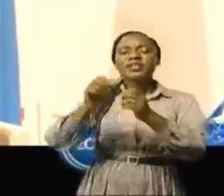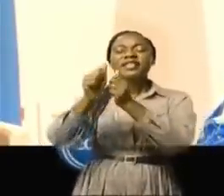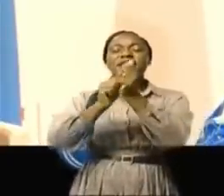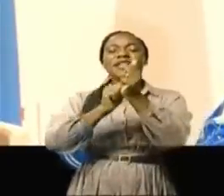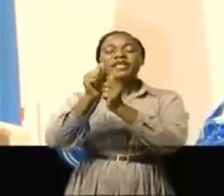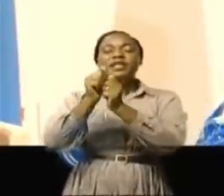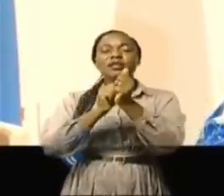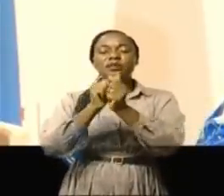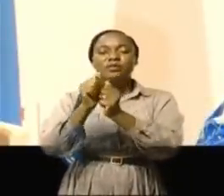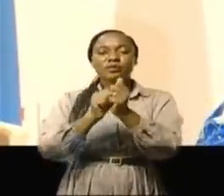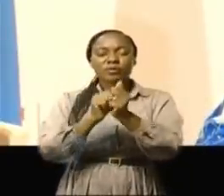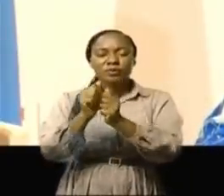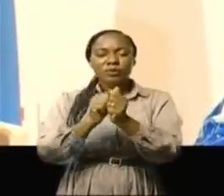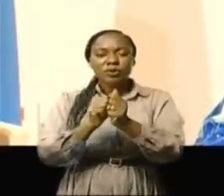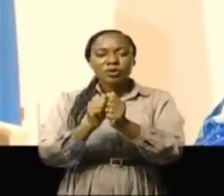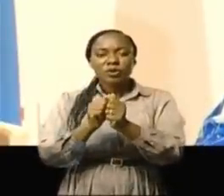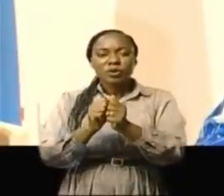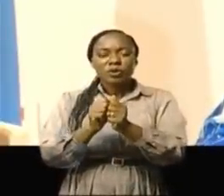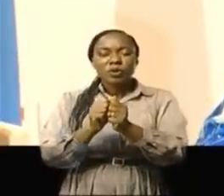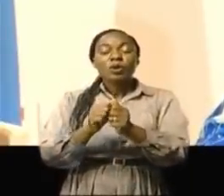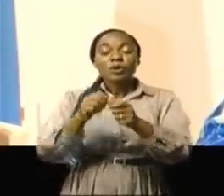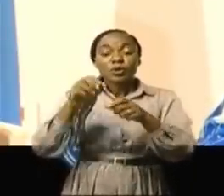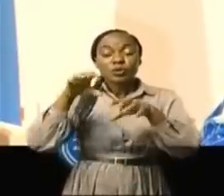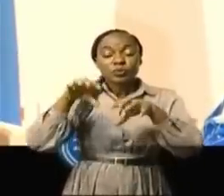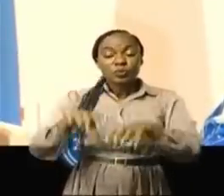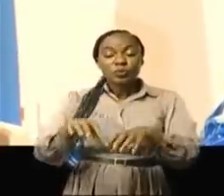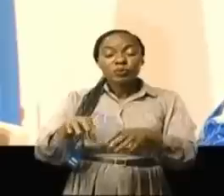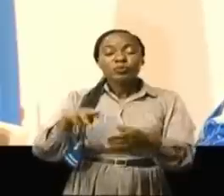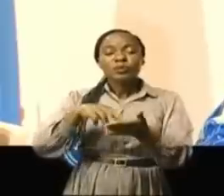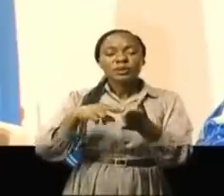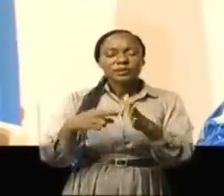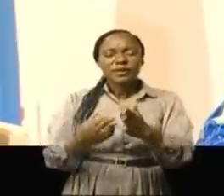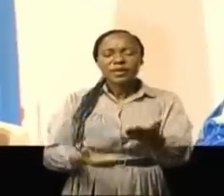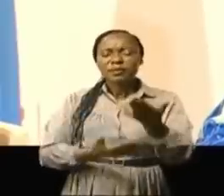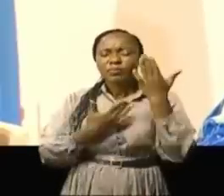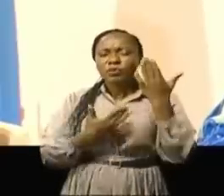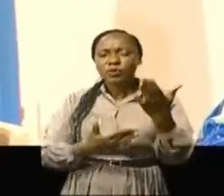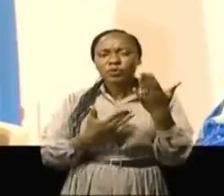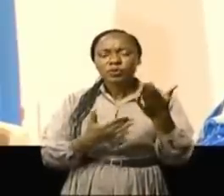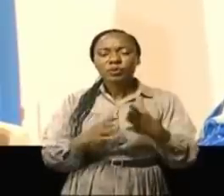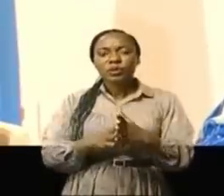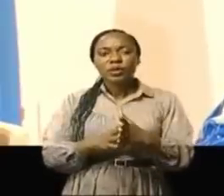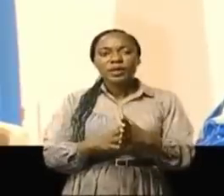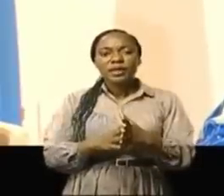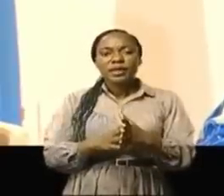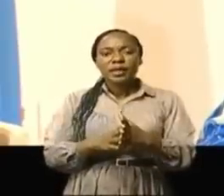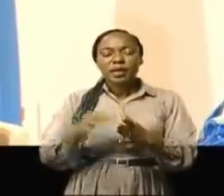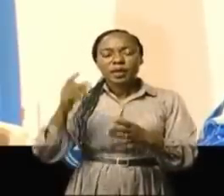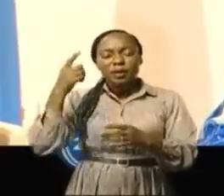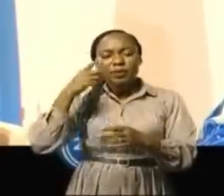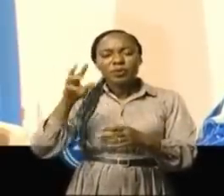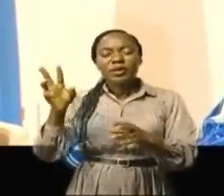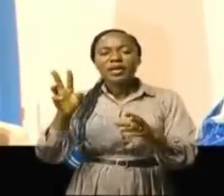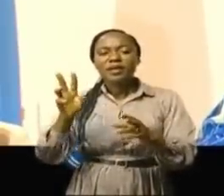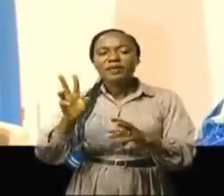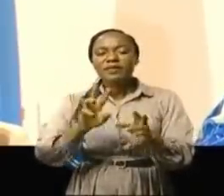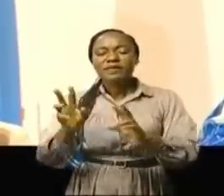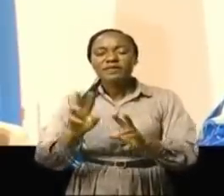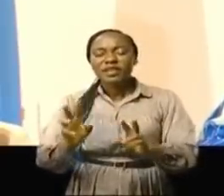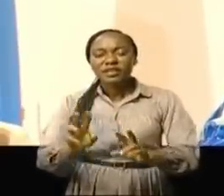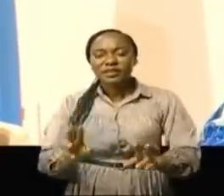République démocratique du Congo constituent un maillon important de la biodiversité